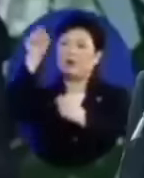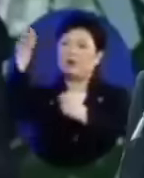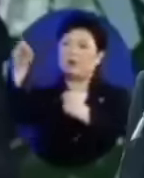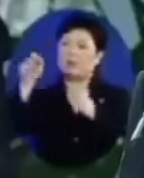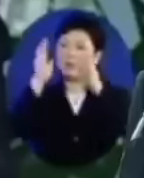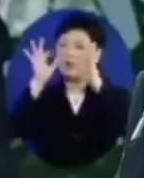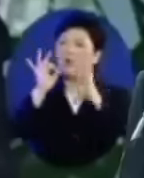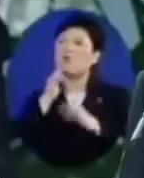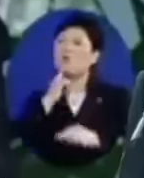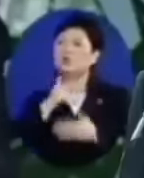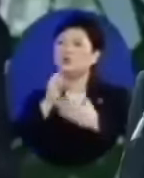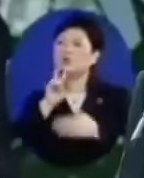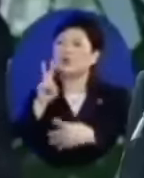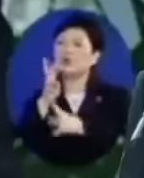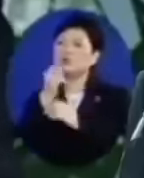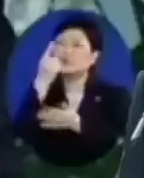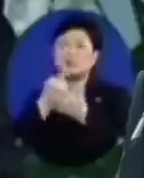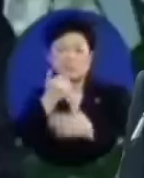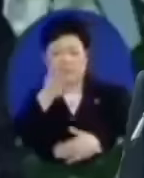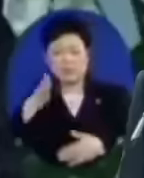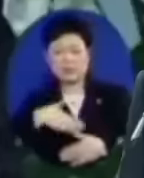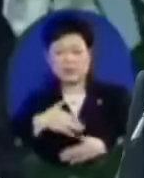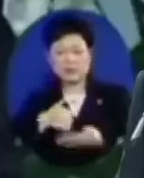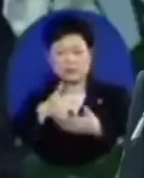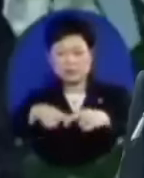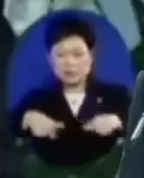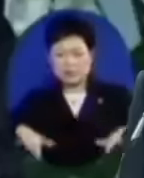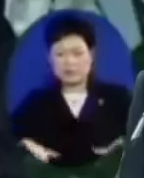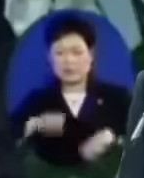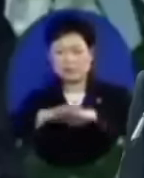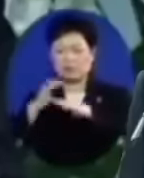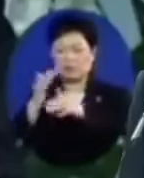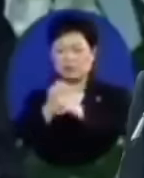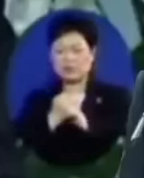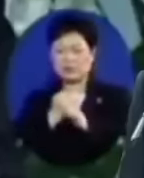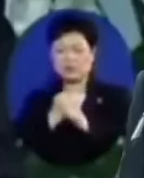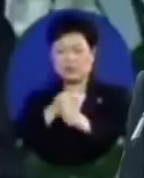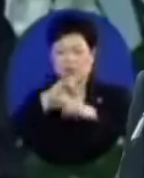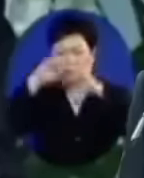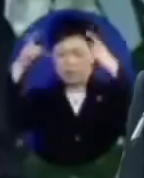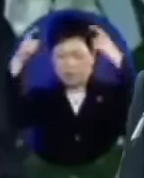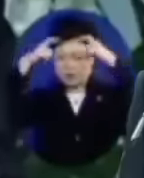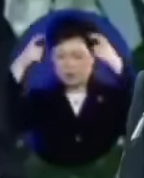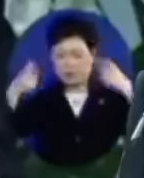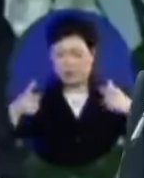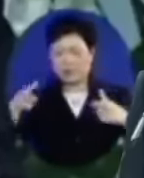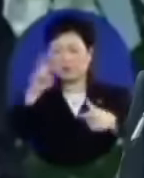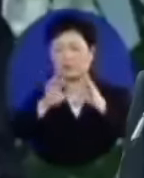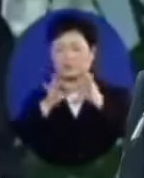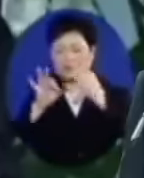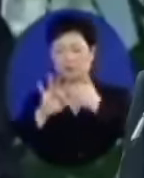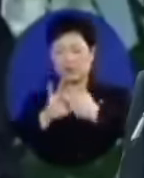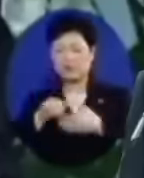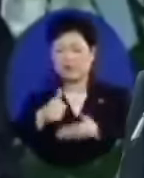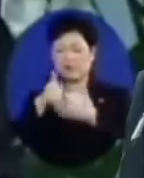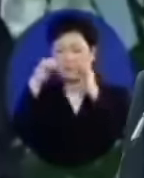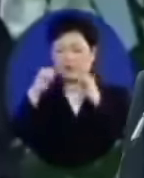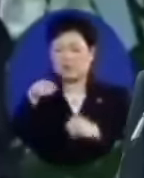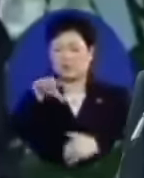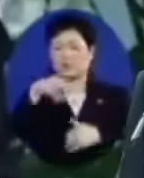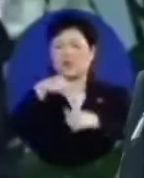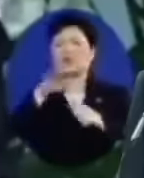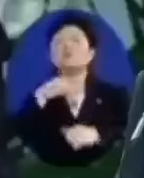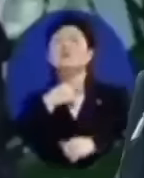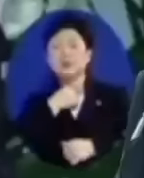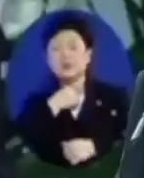오 주여 언제나 오시렵니까? 내 주님 자비한 손을 붙잡고 면류관 벗어들고 찬송 부르면 주님 계신 그곳에 가고